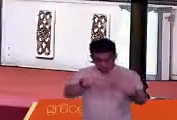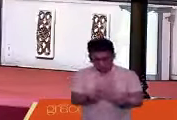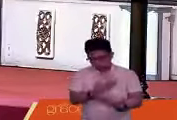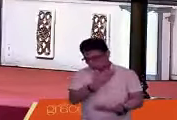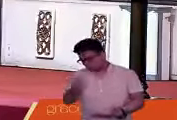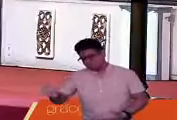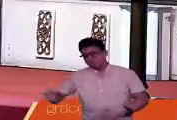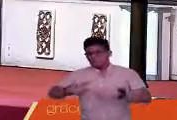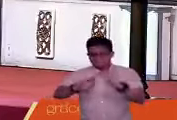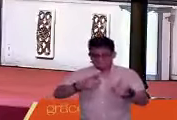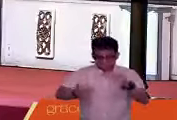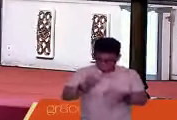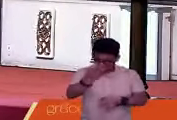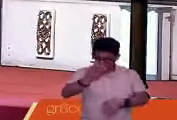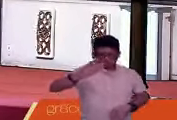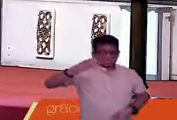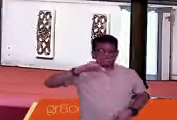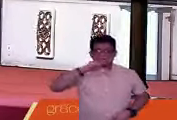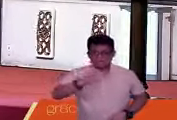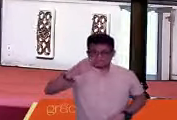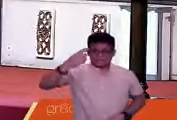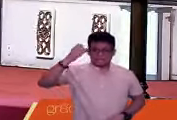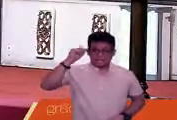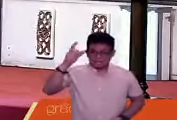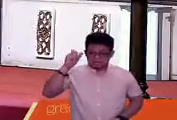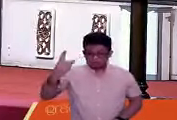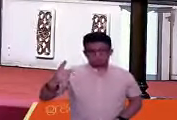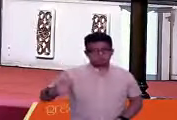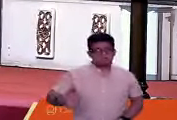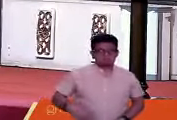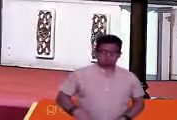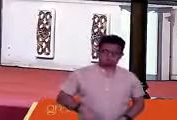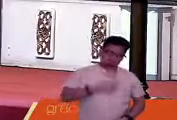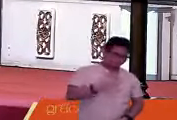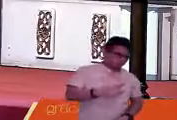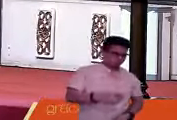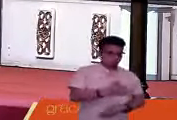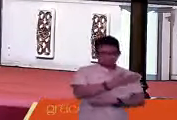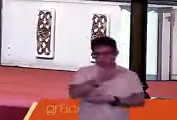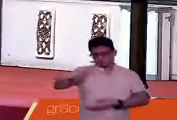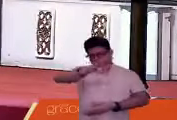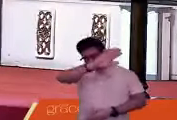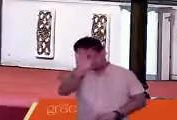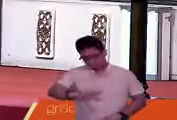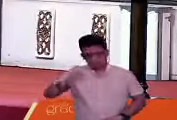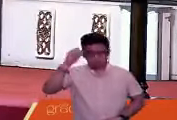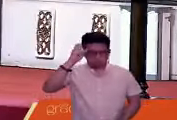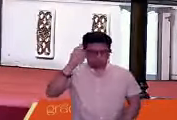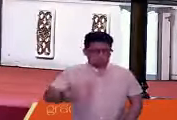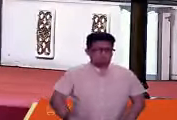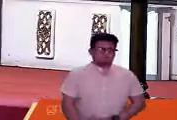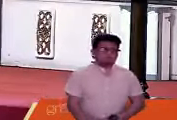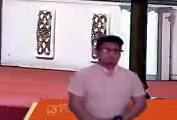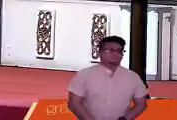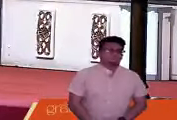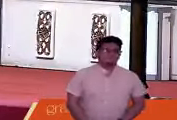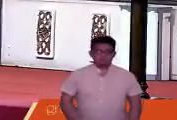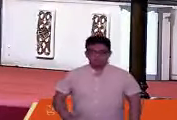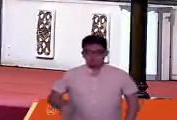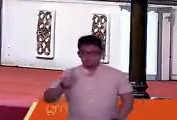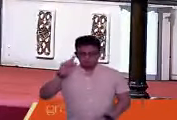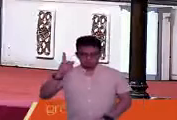dili nimo masabtan ang kamatuoran, dili gyud ka kasunod. Mark 4:24. Nagaingon,